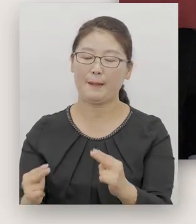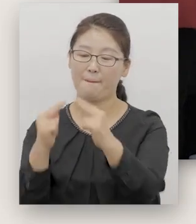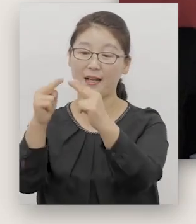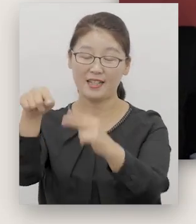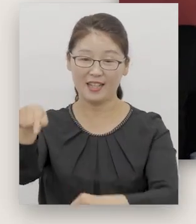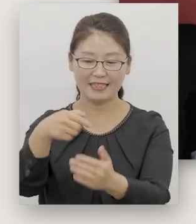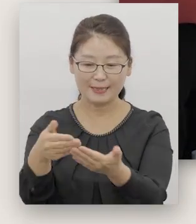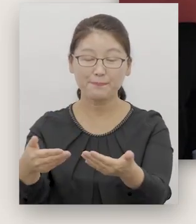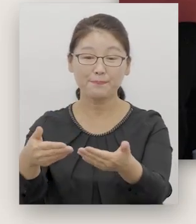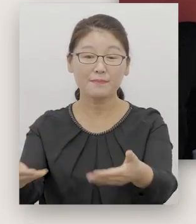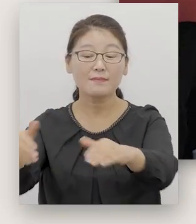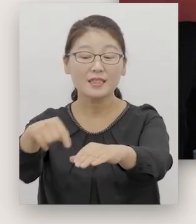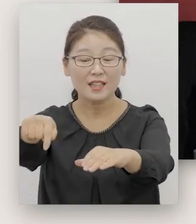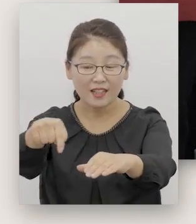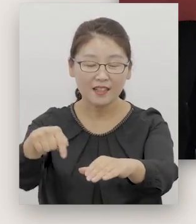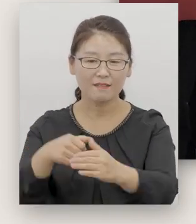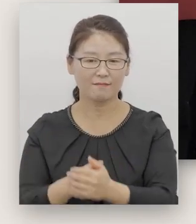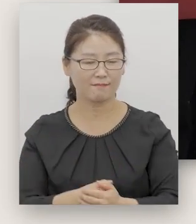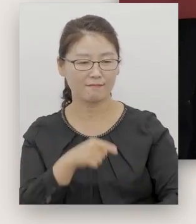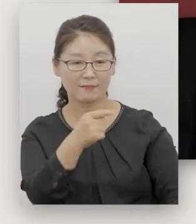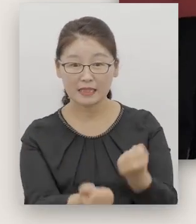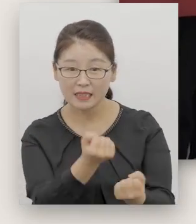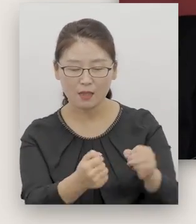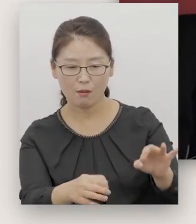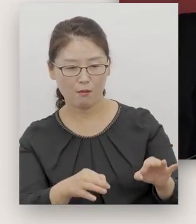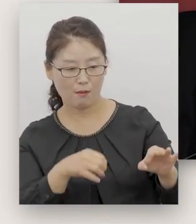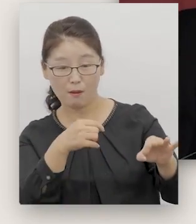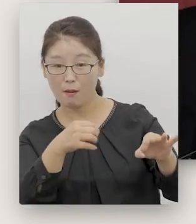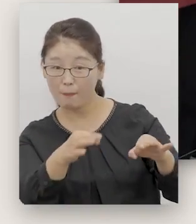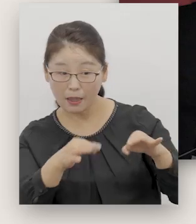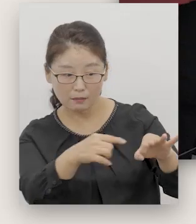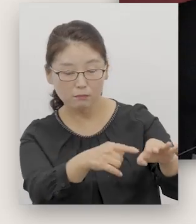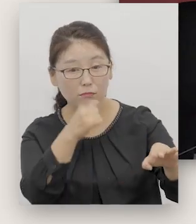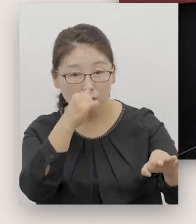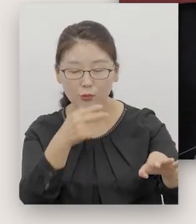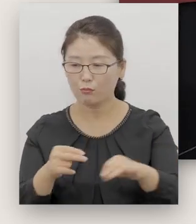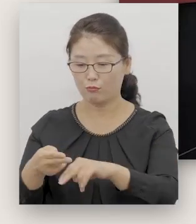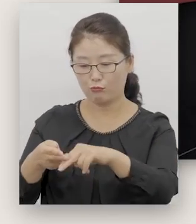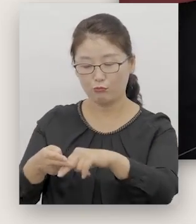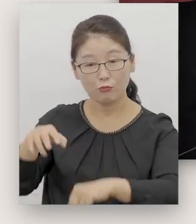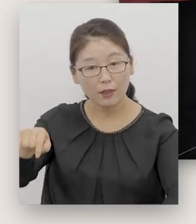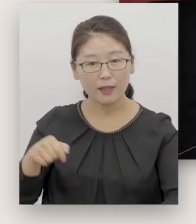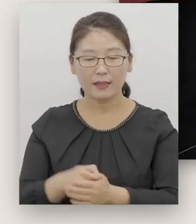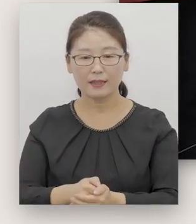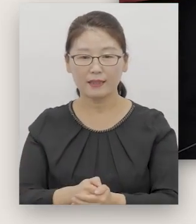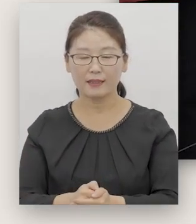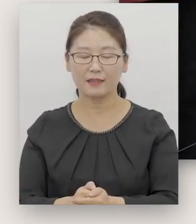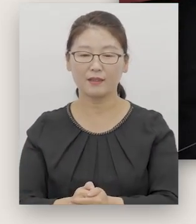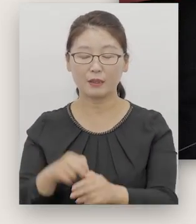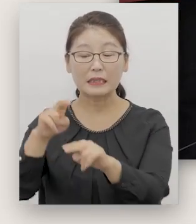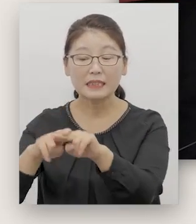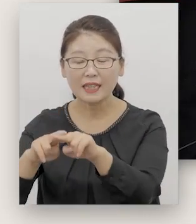있었고 그리고 부엌에 있던 등받이가 없던 의자 이 두 가지를 조합해야겠다라는 생각을 우연히 하게